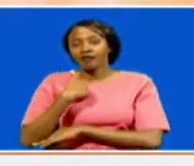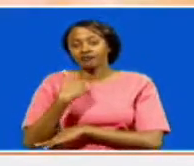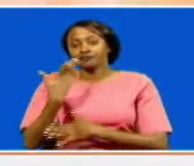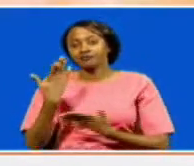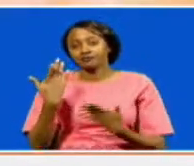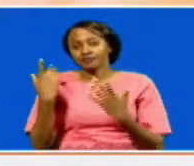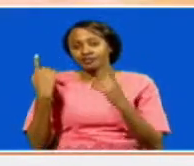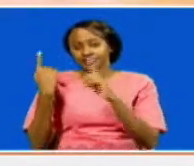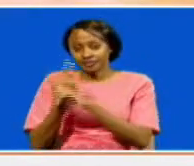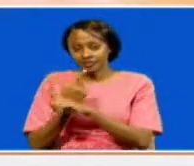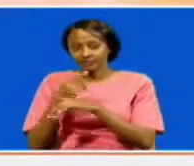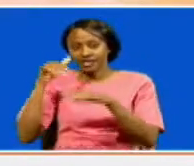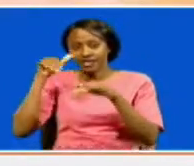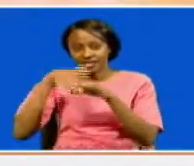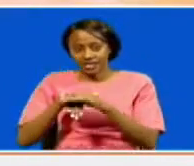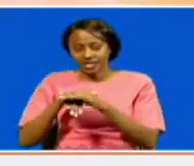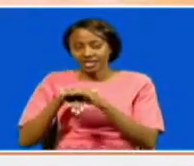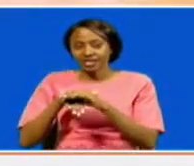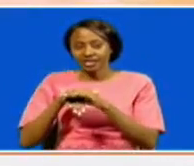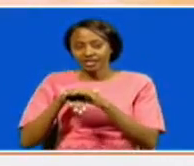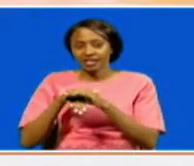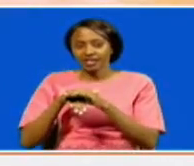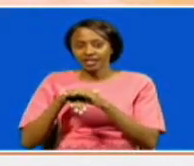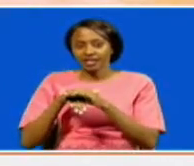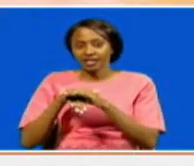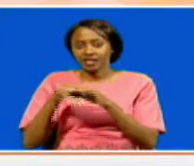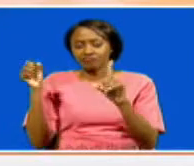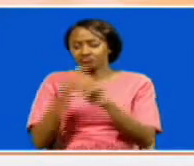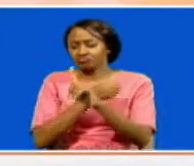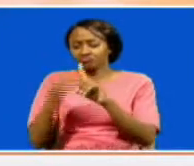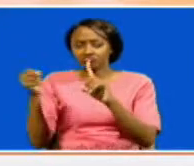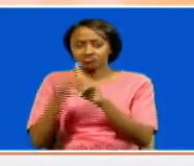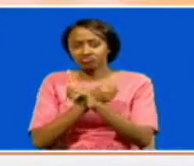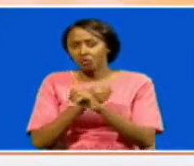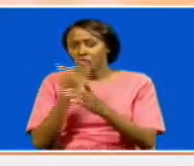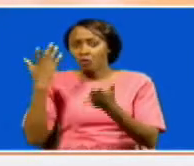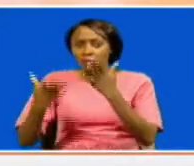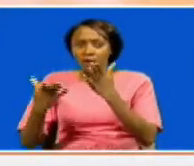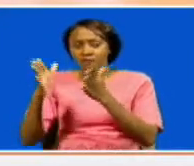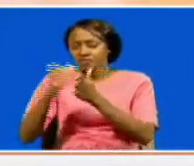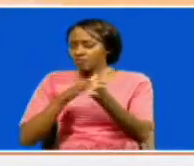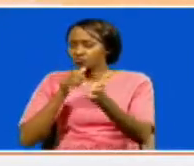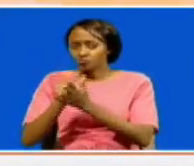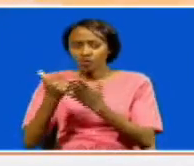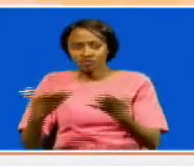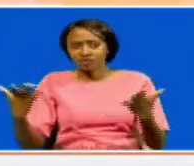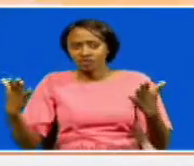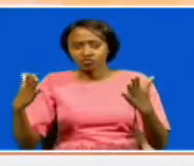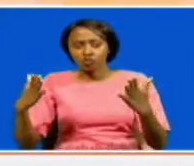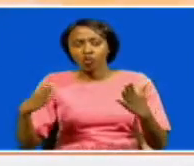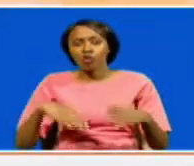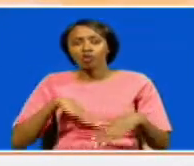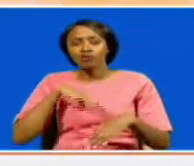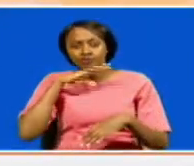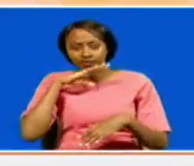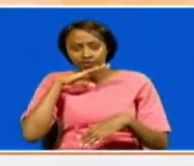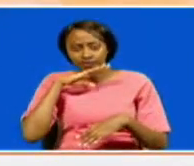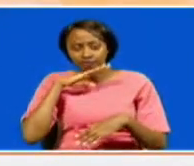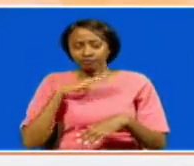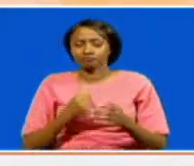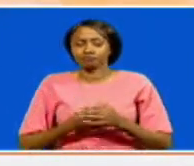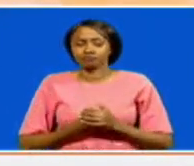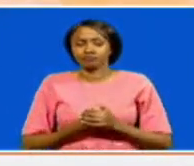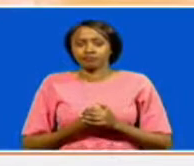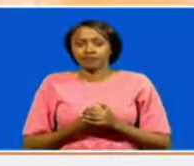in chaos or loss of property or loss of life. The